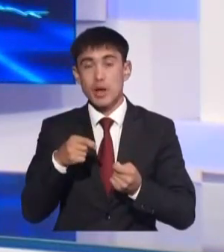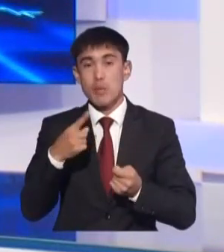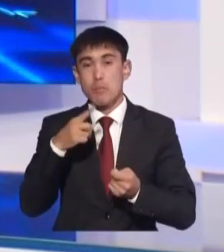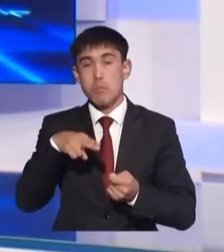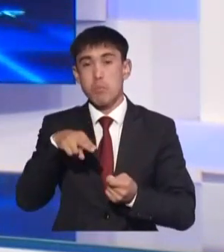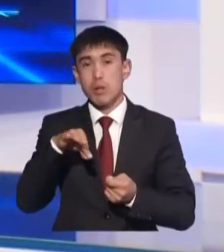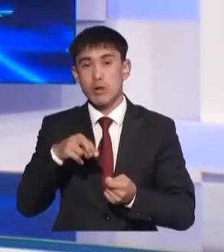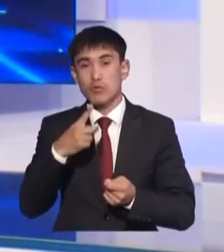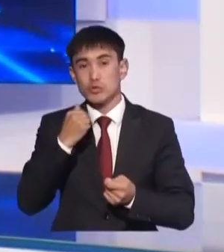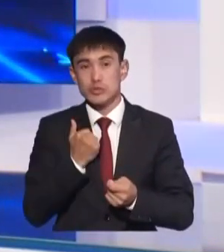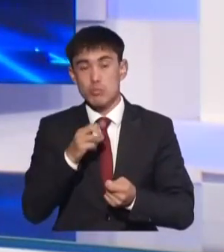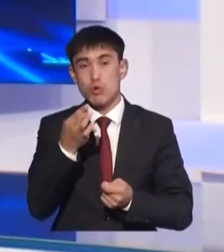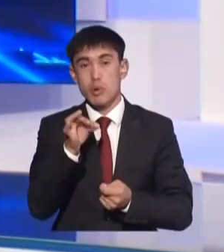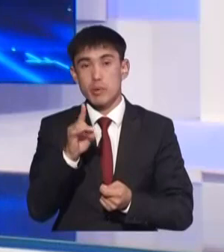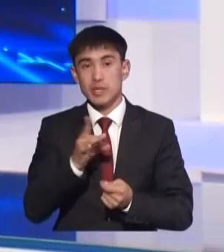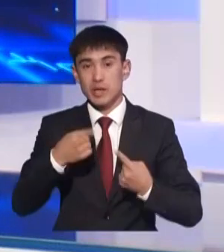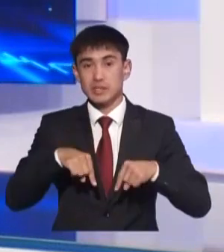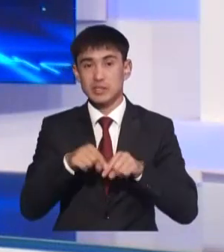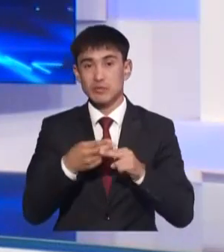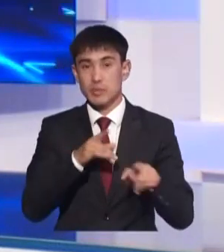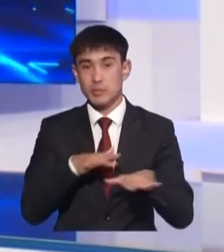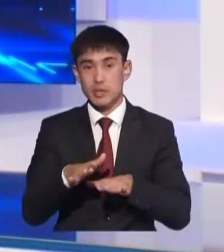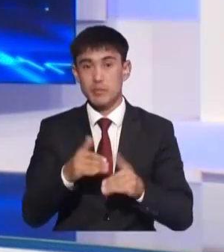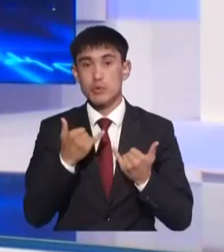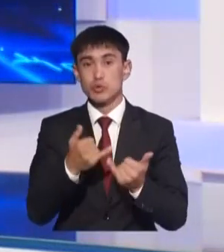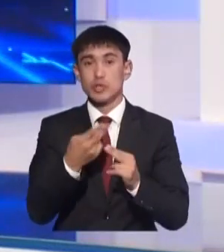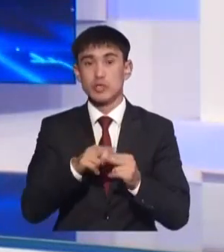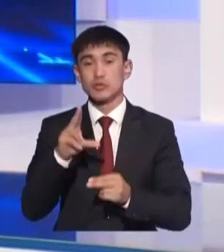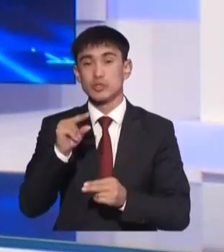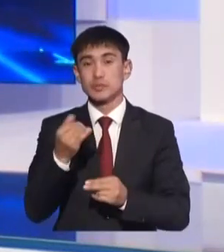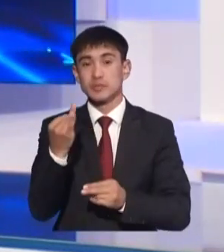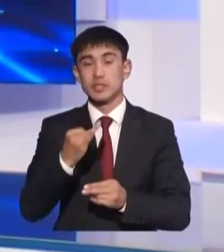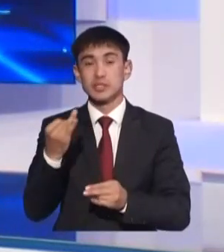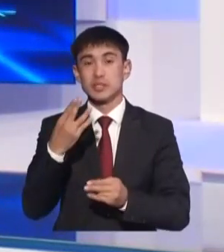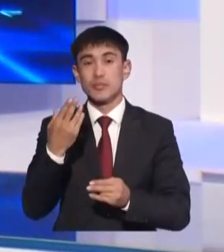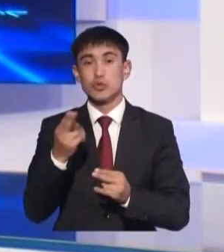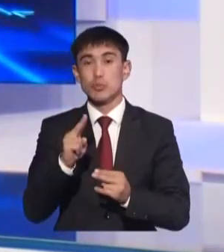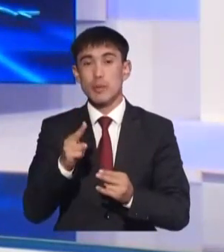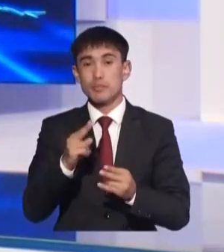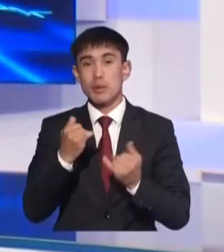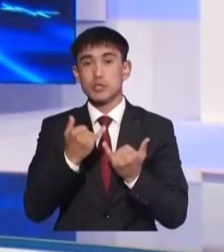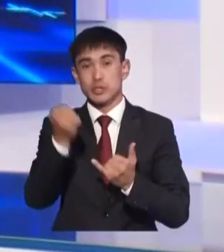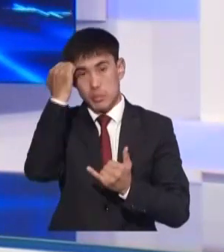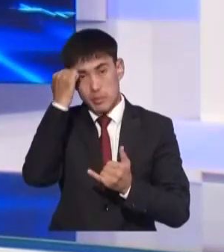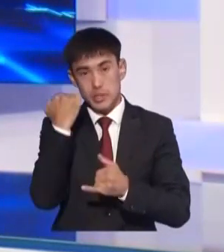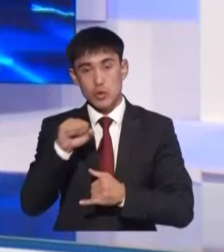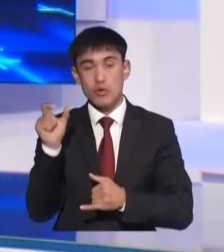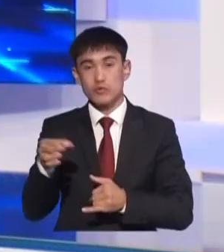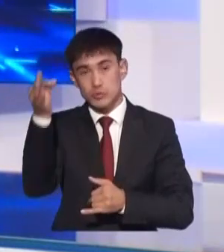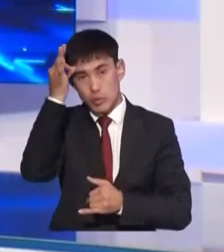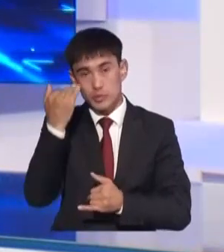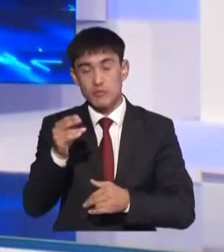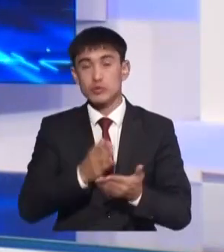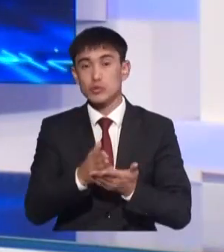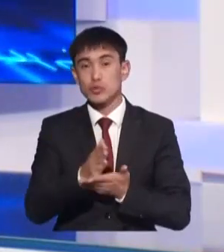полководца Бурибай Батыра. Организаторы этого мероприятия приурочили его к исторической дате, чтобы почтить память героя и вспомнить